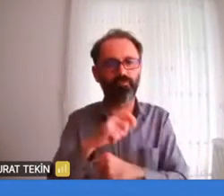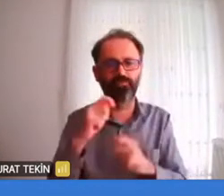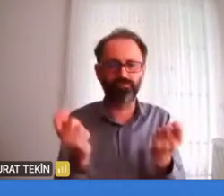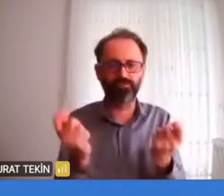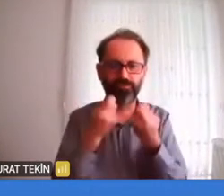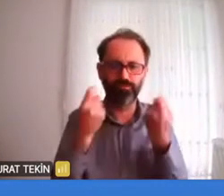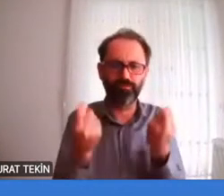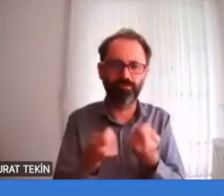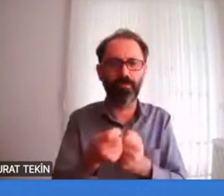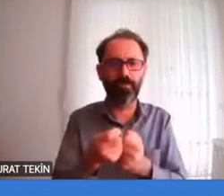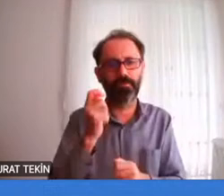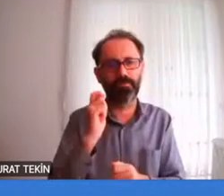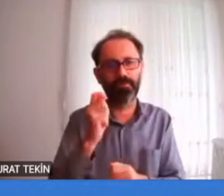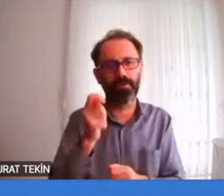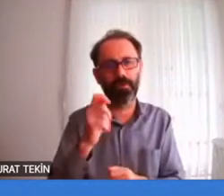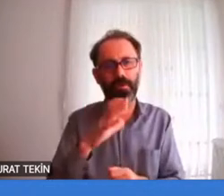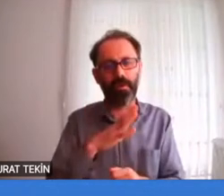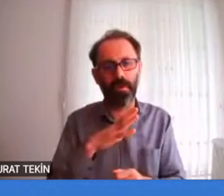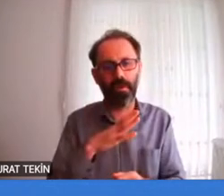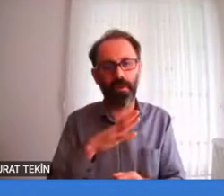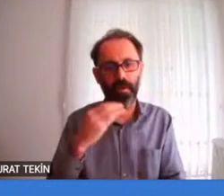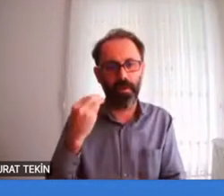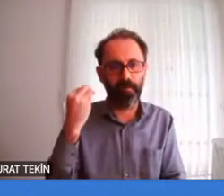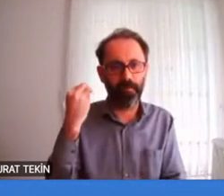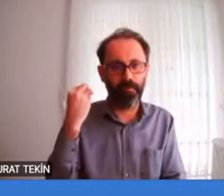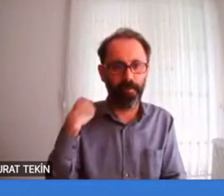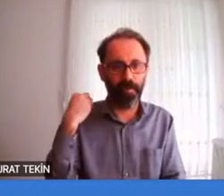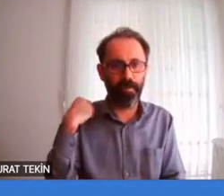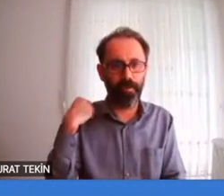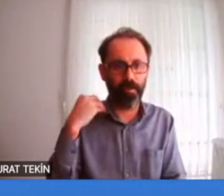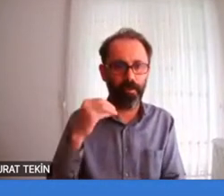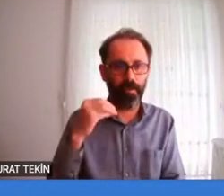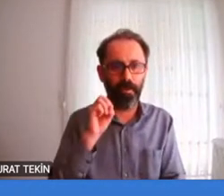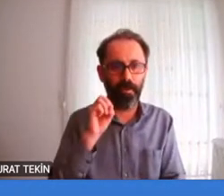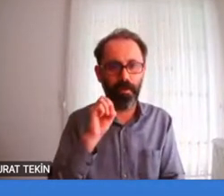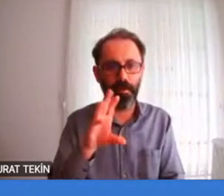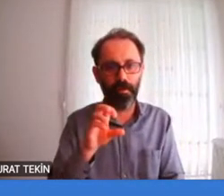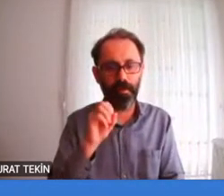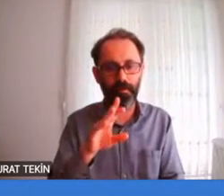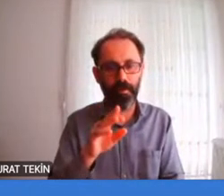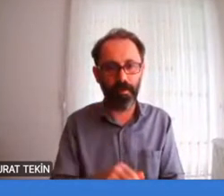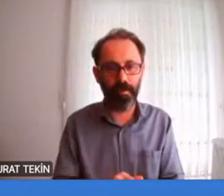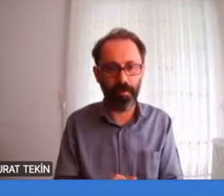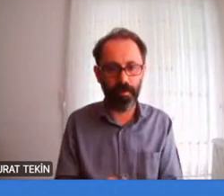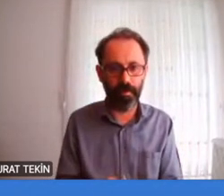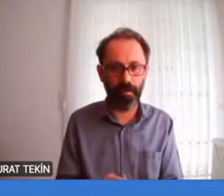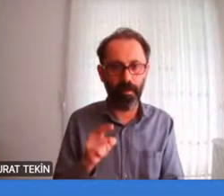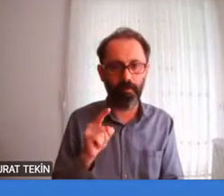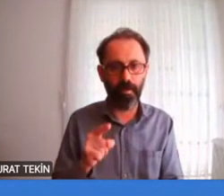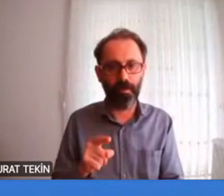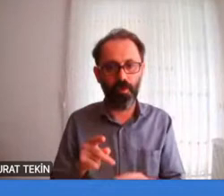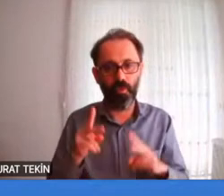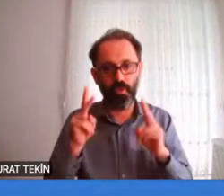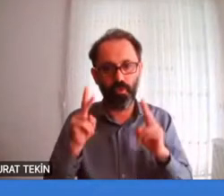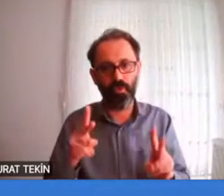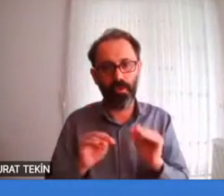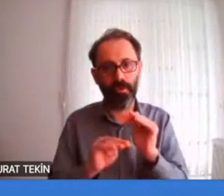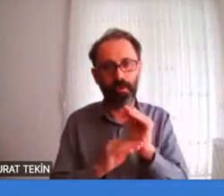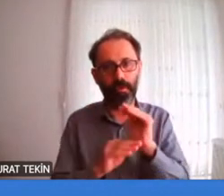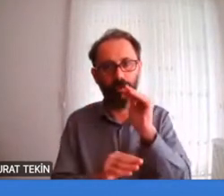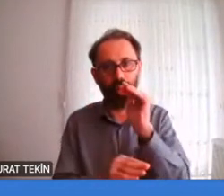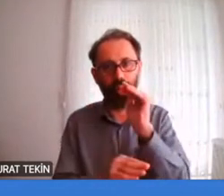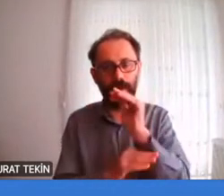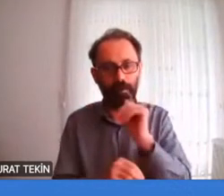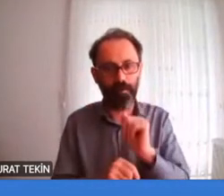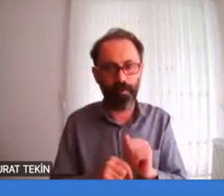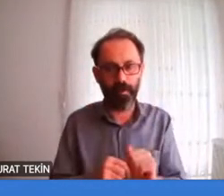gibi. Buyurun hocam. Beden eğitimi öğretmeni konusu geçti. Ben normal hayatımda Kahramanmaraş'ta görme